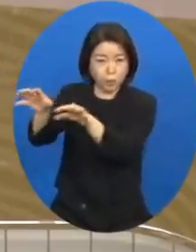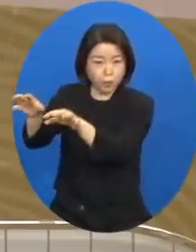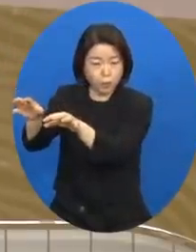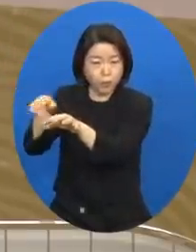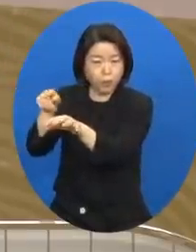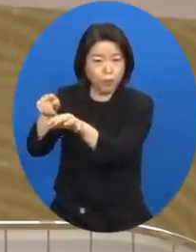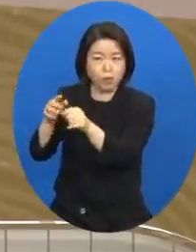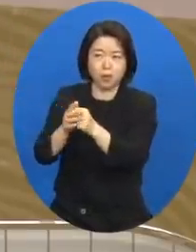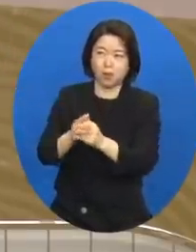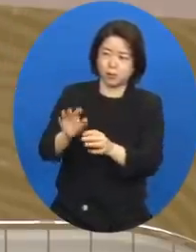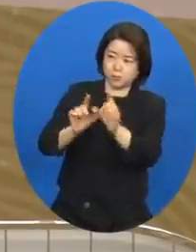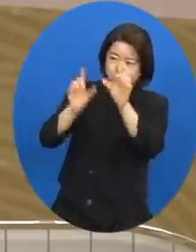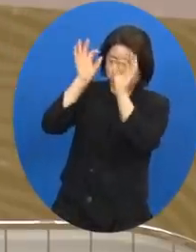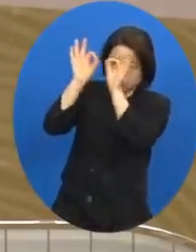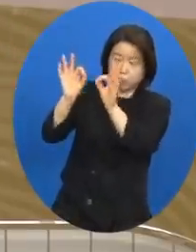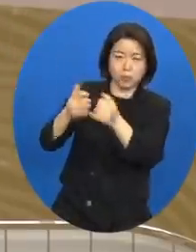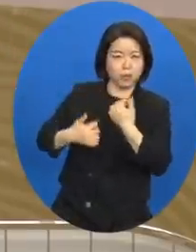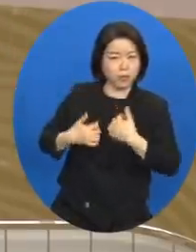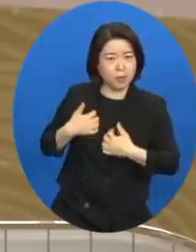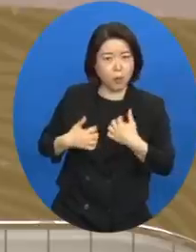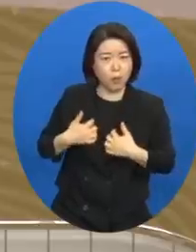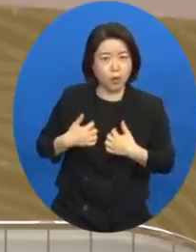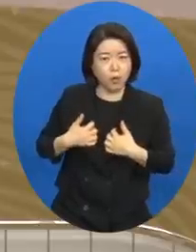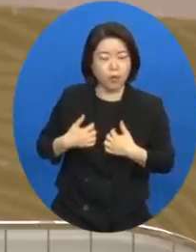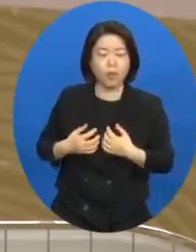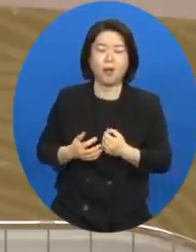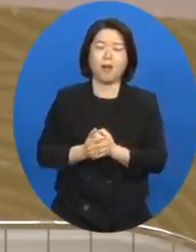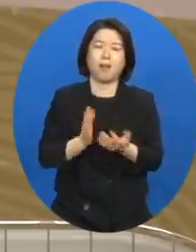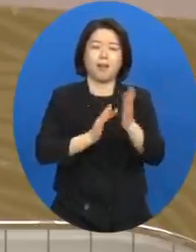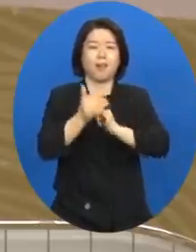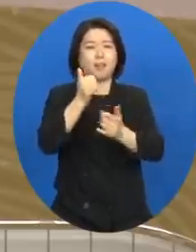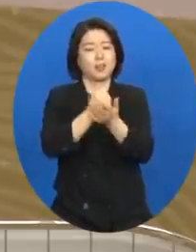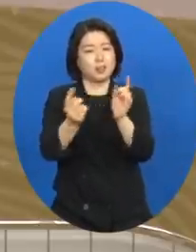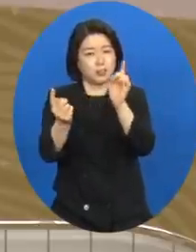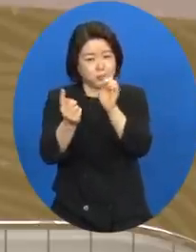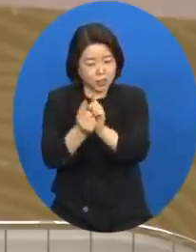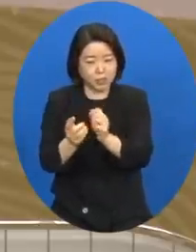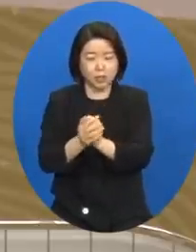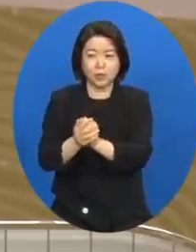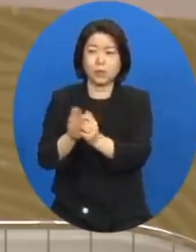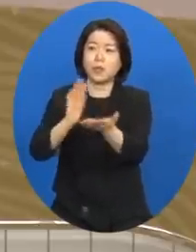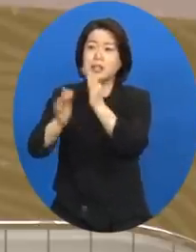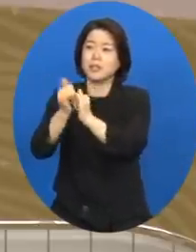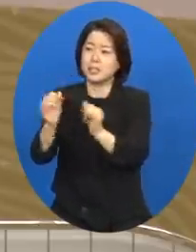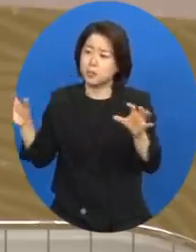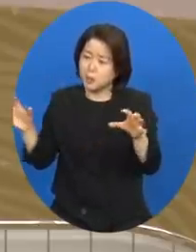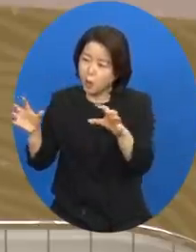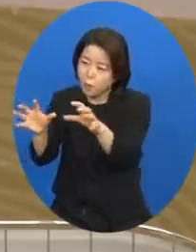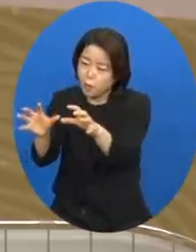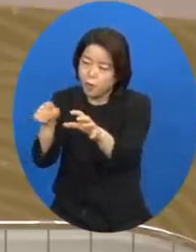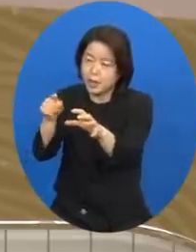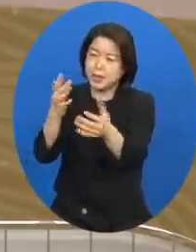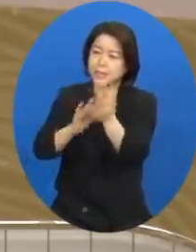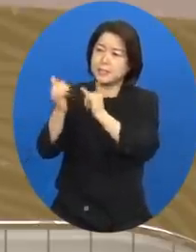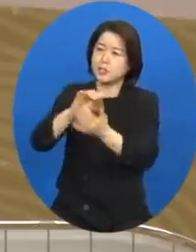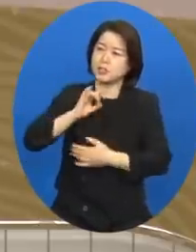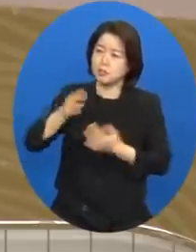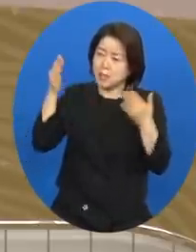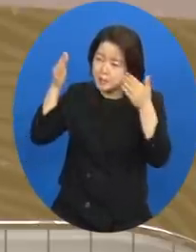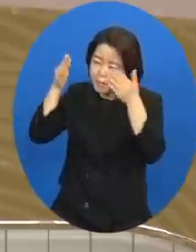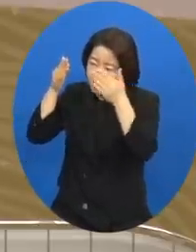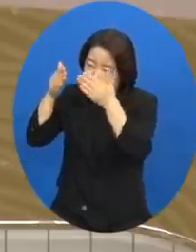있을까? 예수님을 만나고 사람들이 예수님에게로 모여들고 예수님만 주목하는 일들을 보면